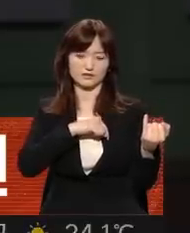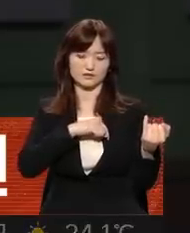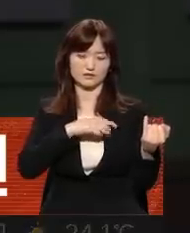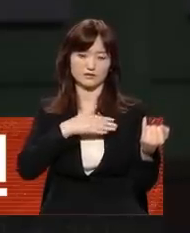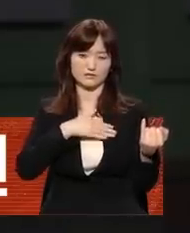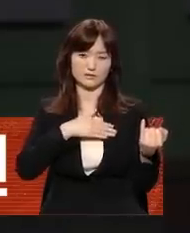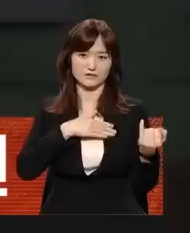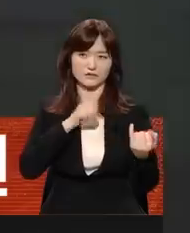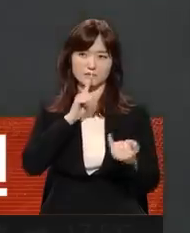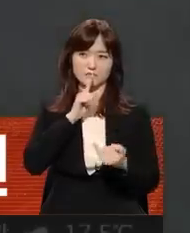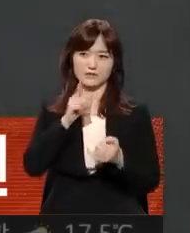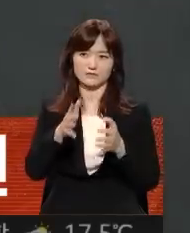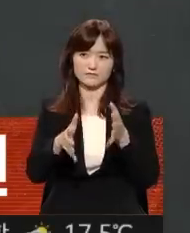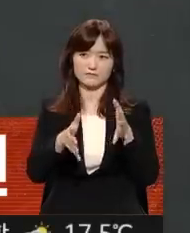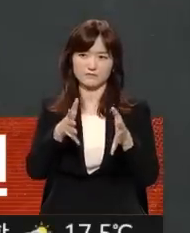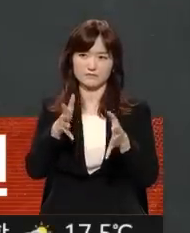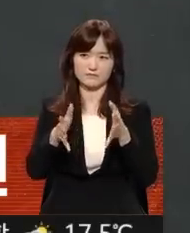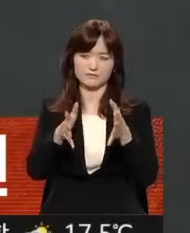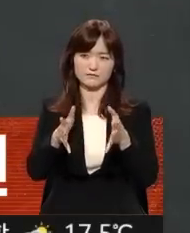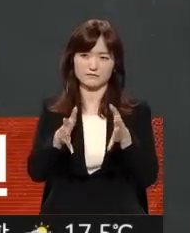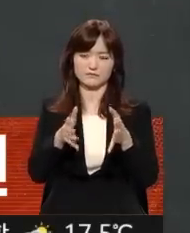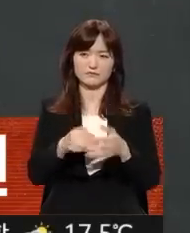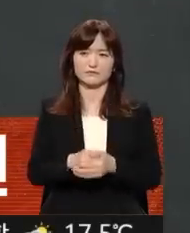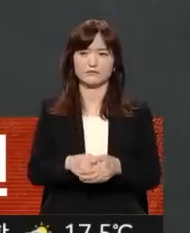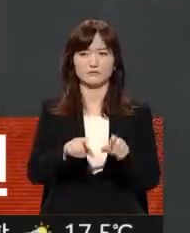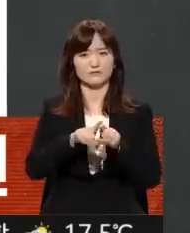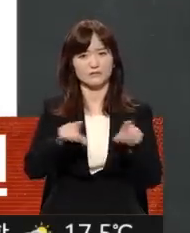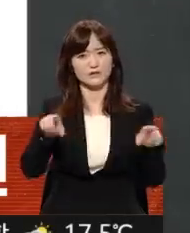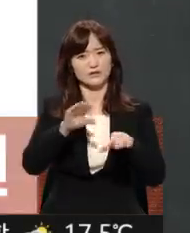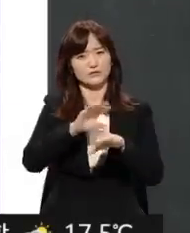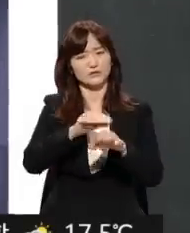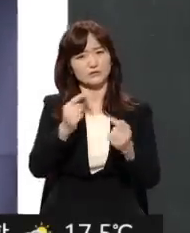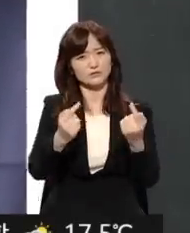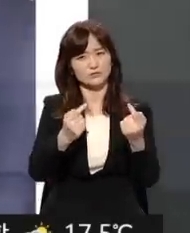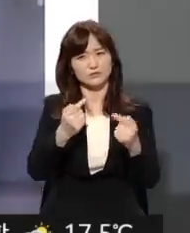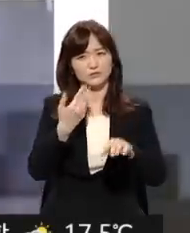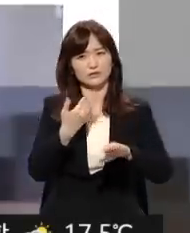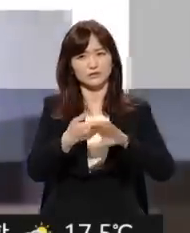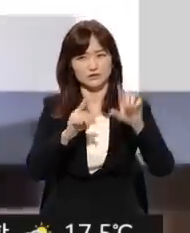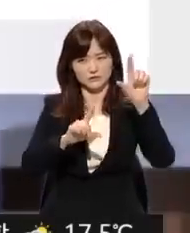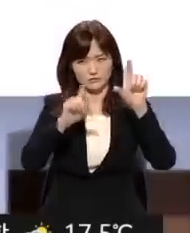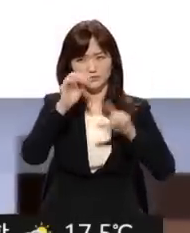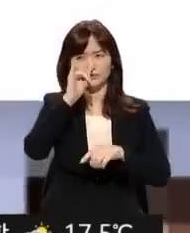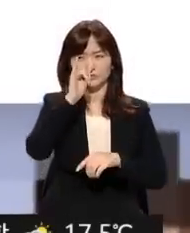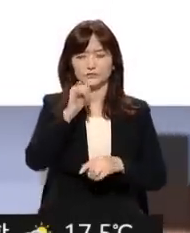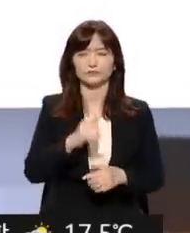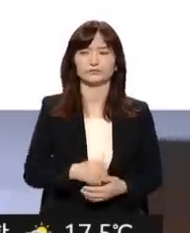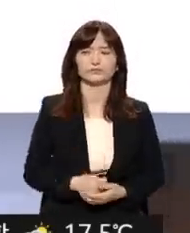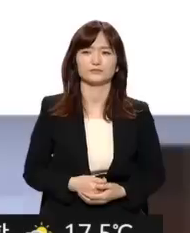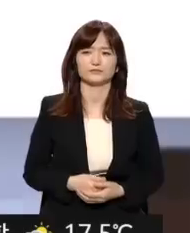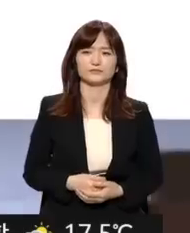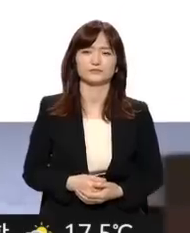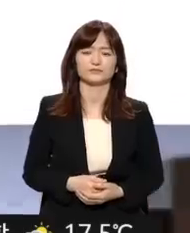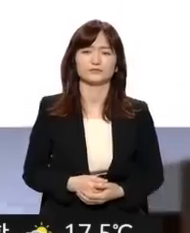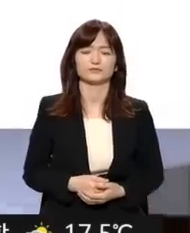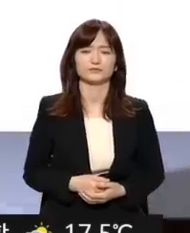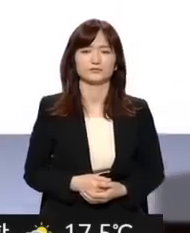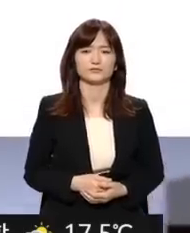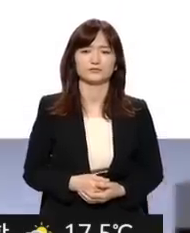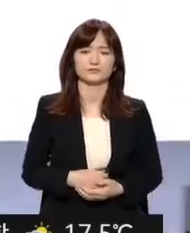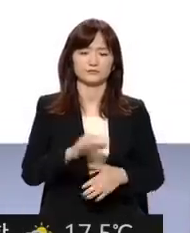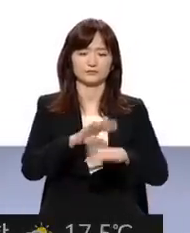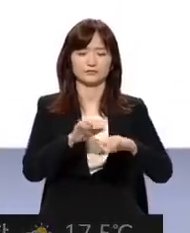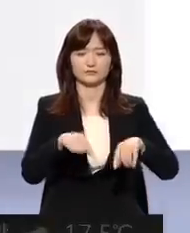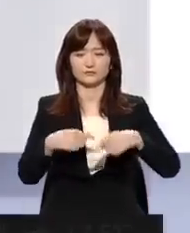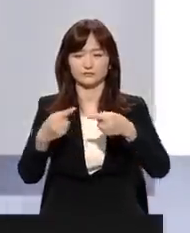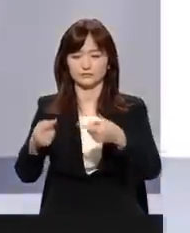말을 더듬거나 횡설수설하는 등 이렇게 평소 방송 때 모습과는 좀 다른 모습을 보였다. 이런 지적이 나오고 있습니다. 이 함께 방송에